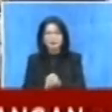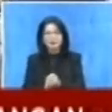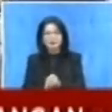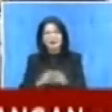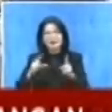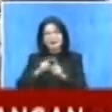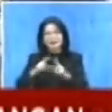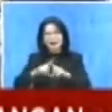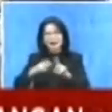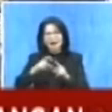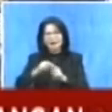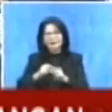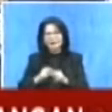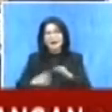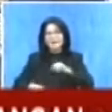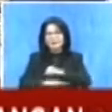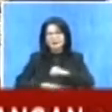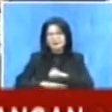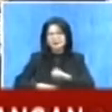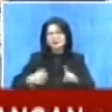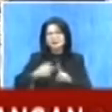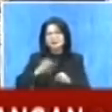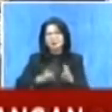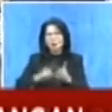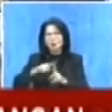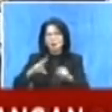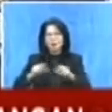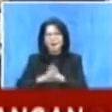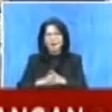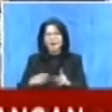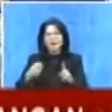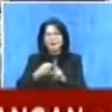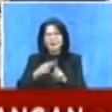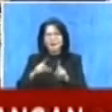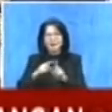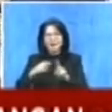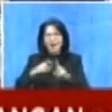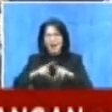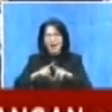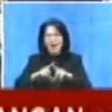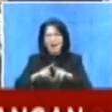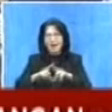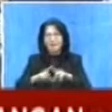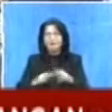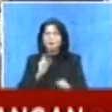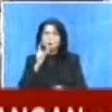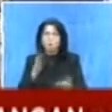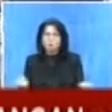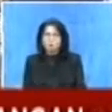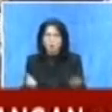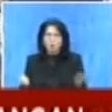fisik berbasis kontrak dan DAK non-fisik untuk mendorong